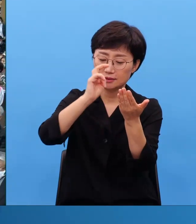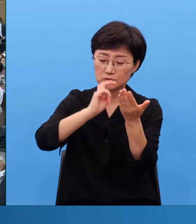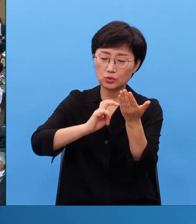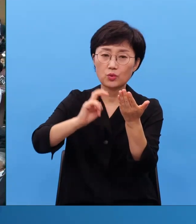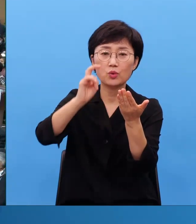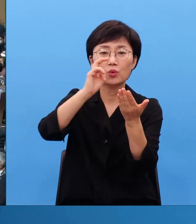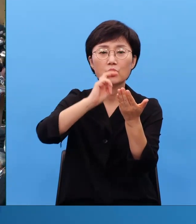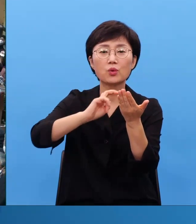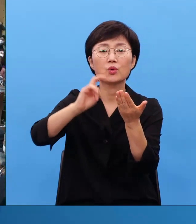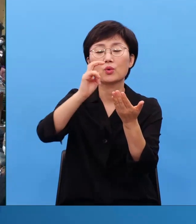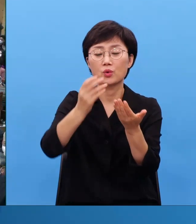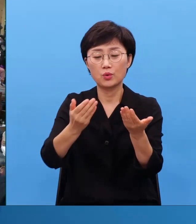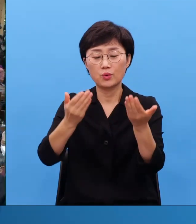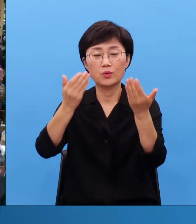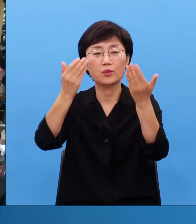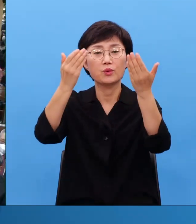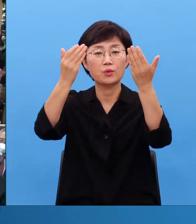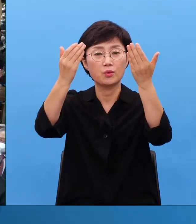구주를